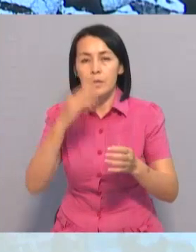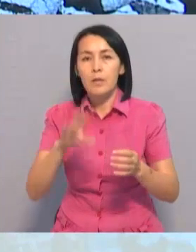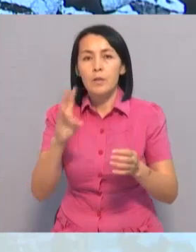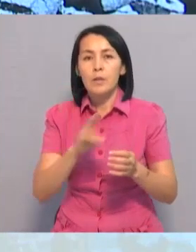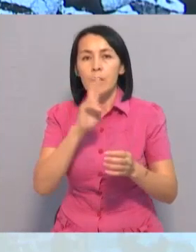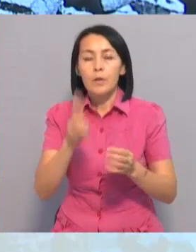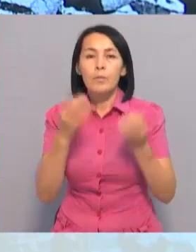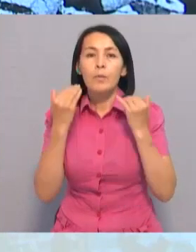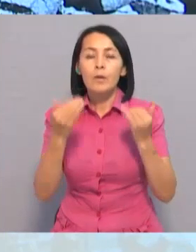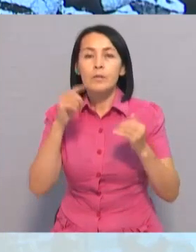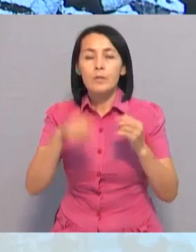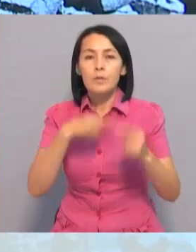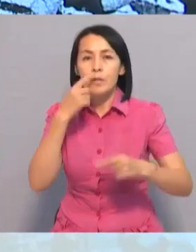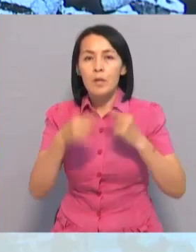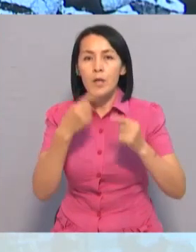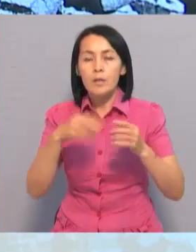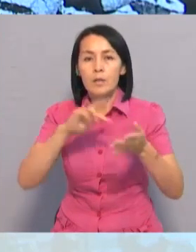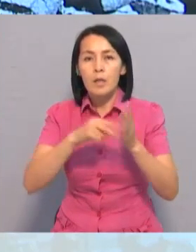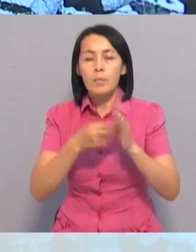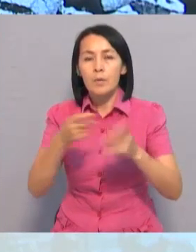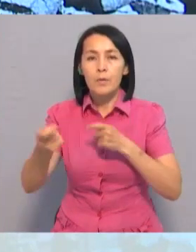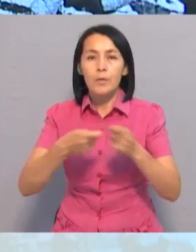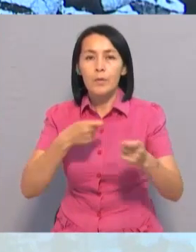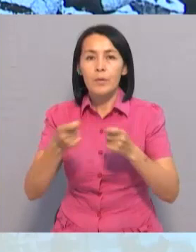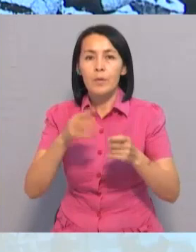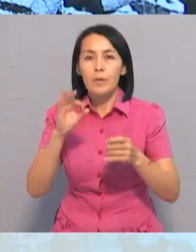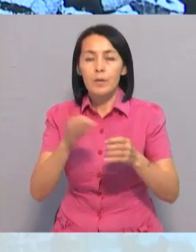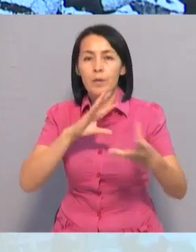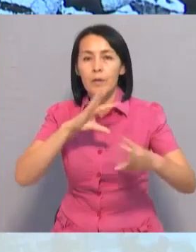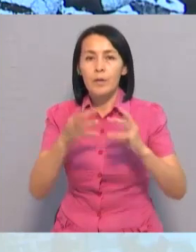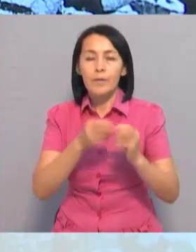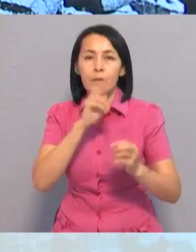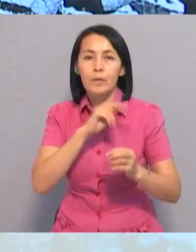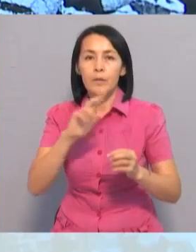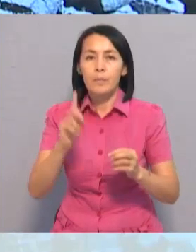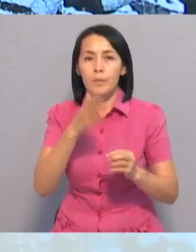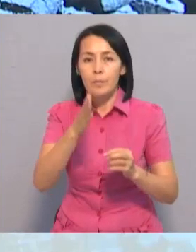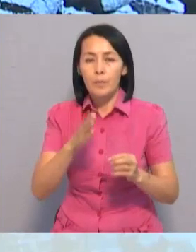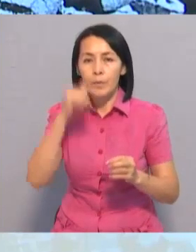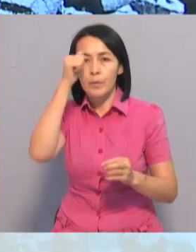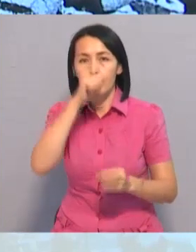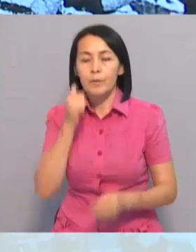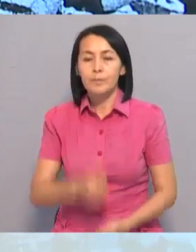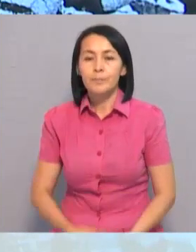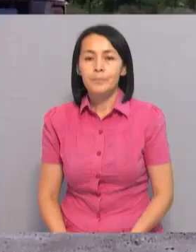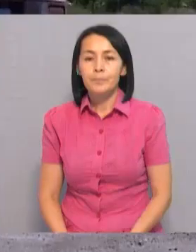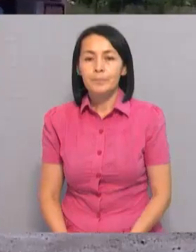Нурдаулет Курбанбекулы. Он также рассказал о планах управления и об итогах работы на первом полугодии.